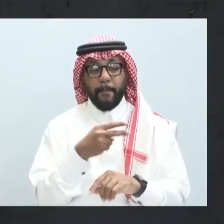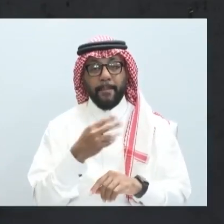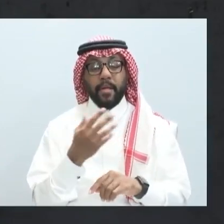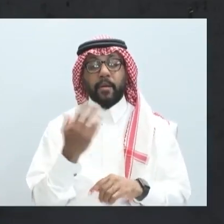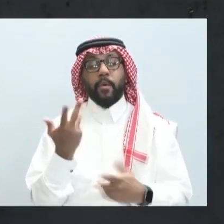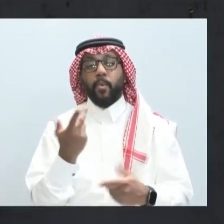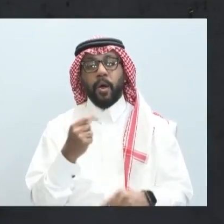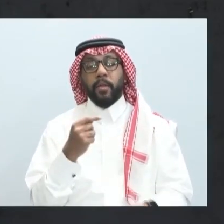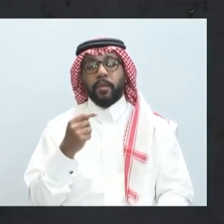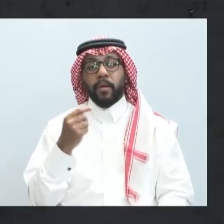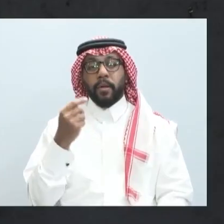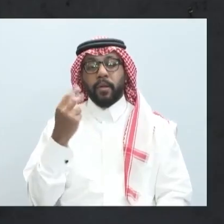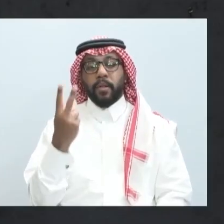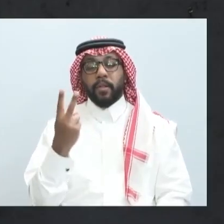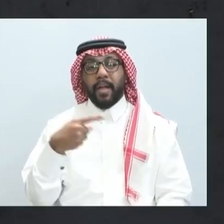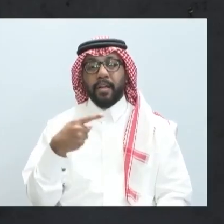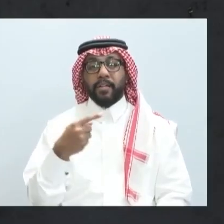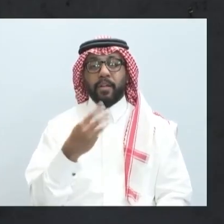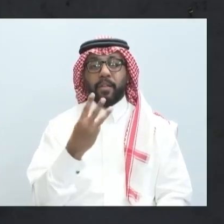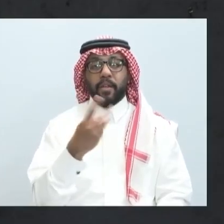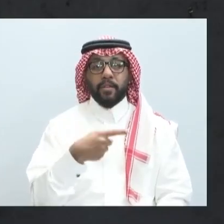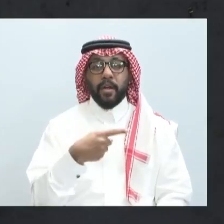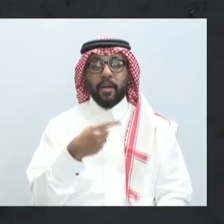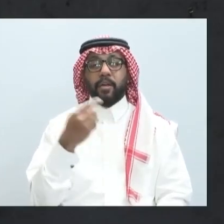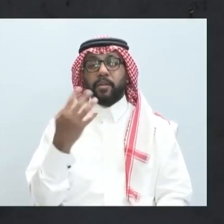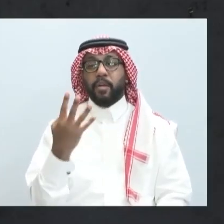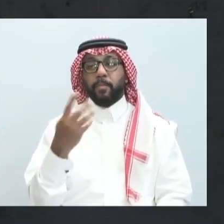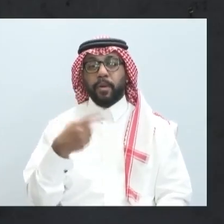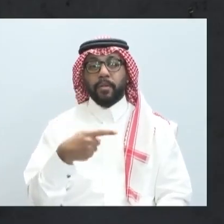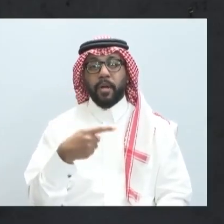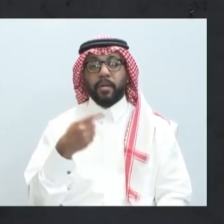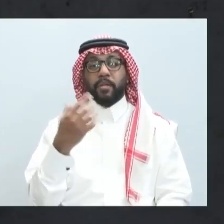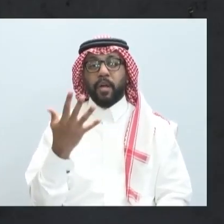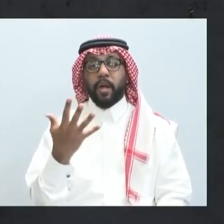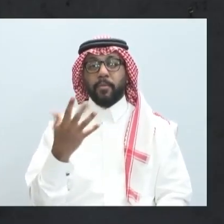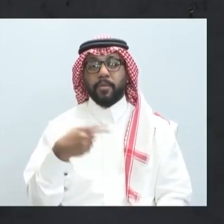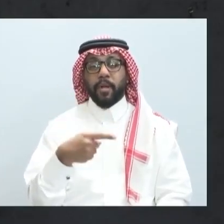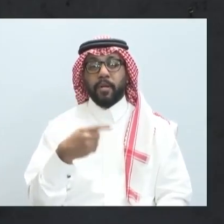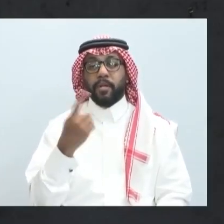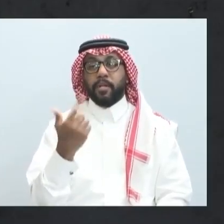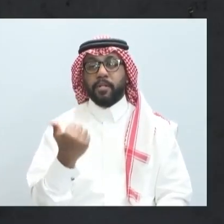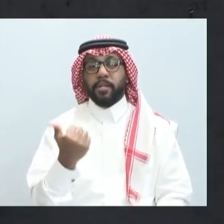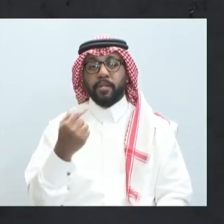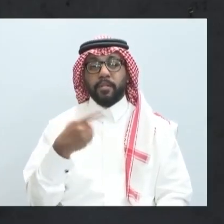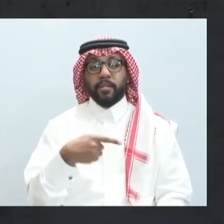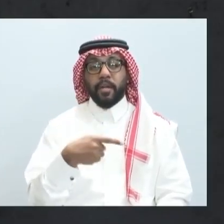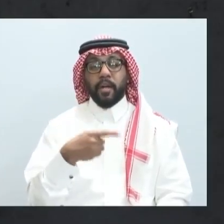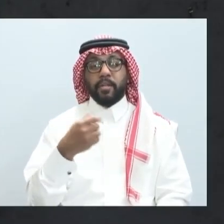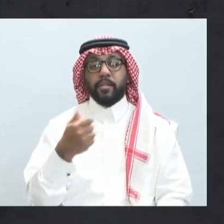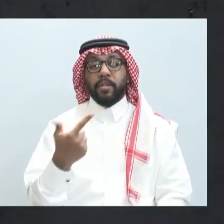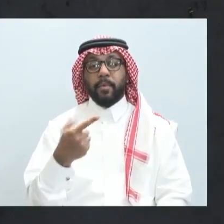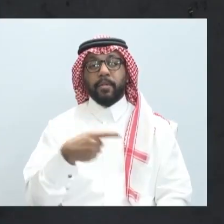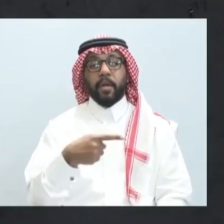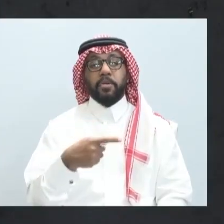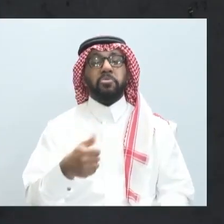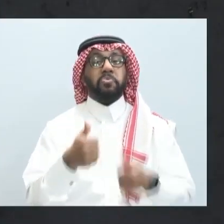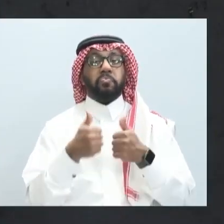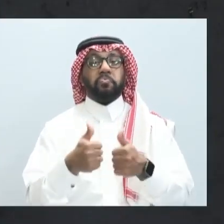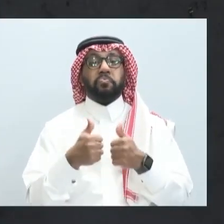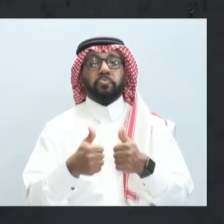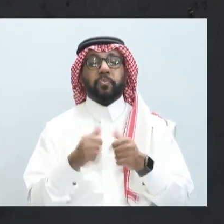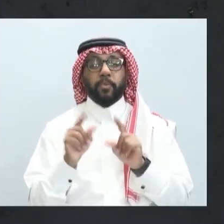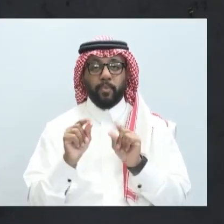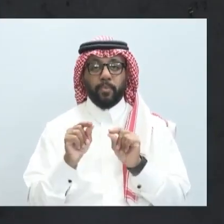14 15 16 17 اذا وصلنا نفس الاجابه اذا